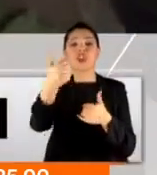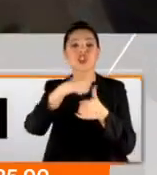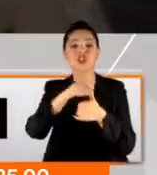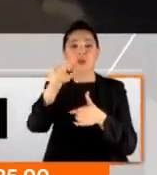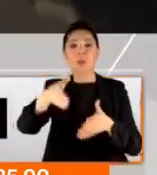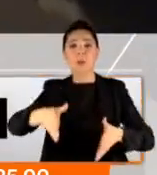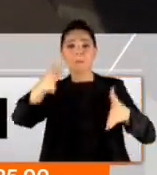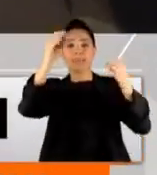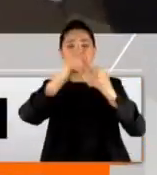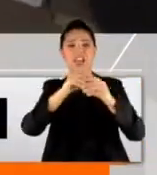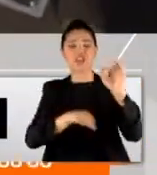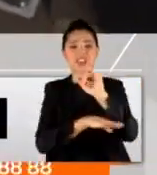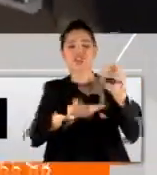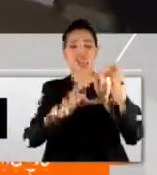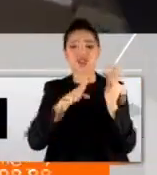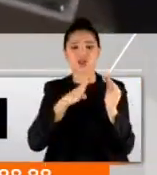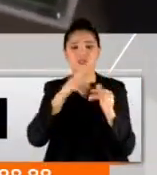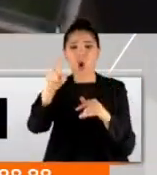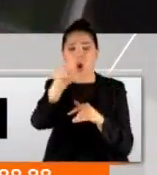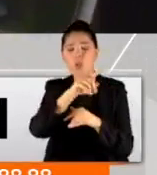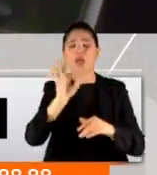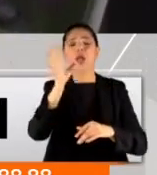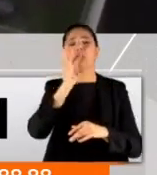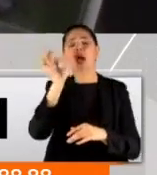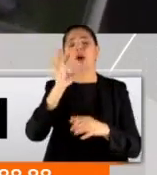bu binada yaşıyorlardı. Bunlar da onların en mutlu